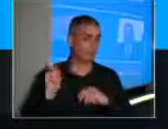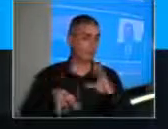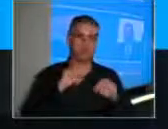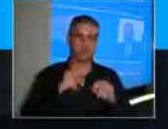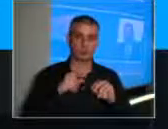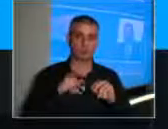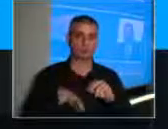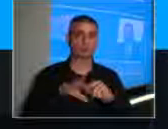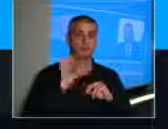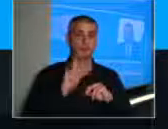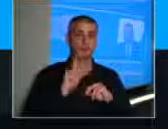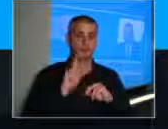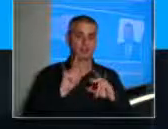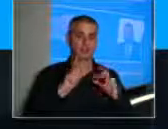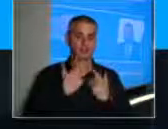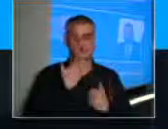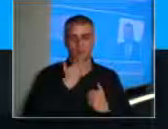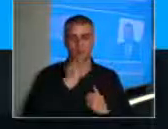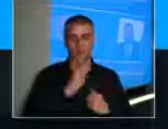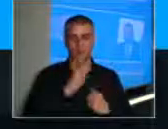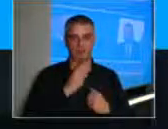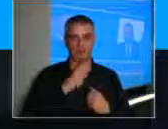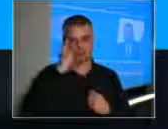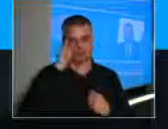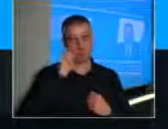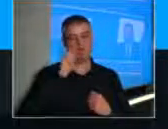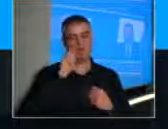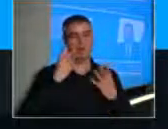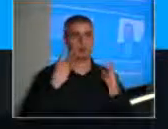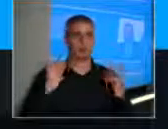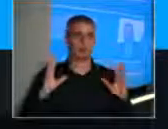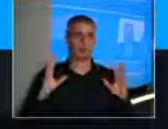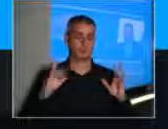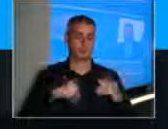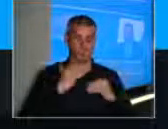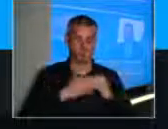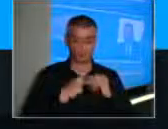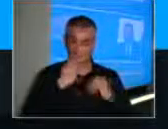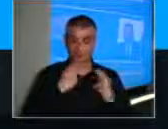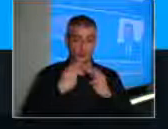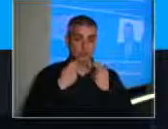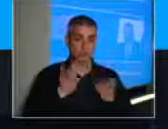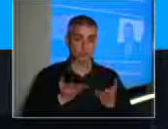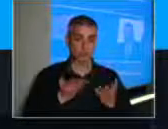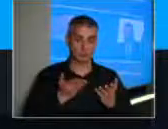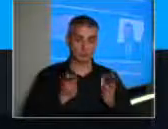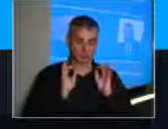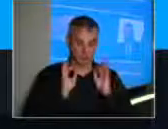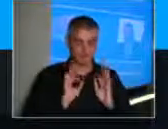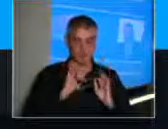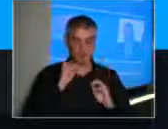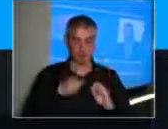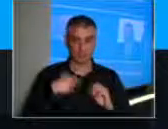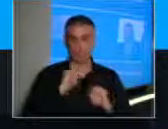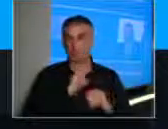בכל בחירות, התגלה הציבור הישראלי עם חוכמת ההמונים. בסוף, את רואה לפי התוצאות, שבאמת מה שצריך